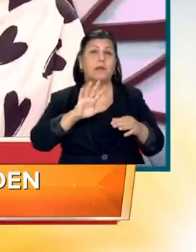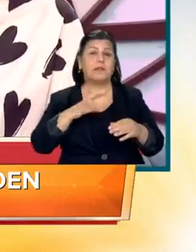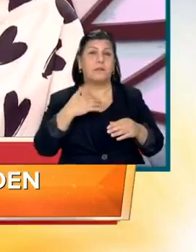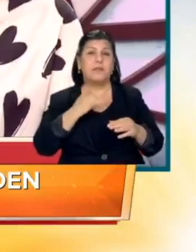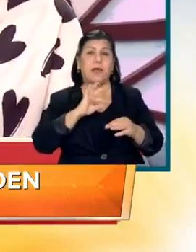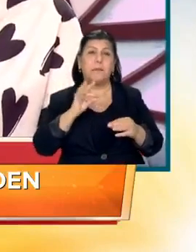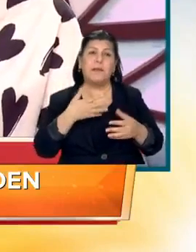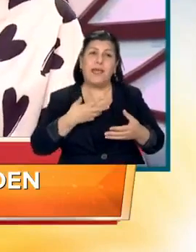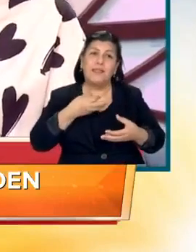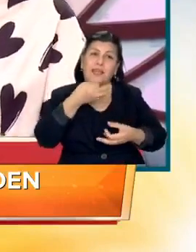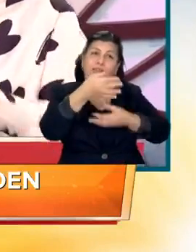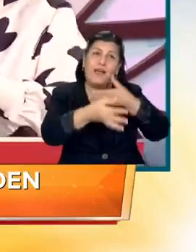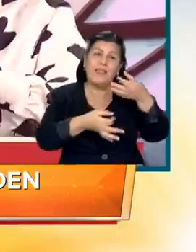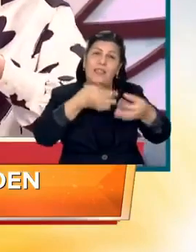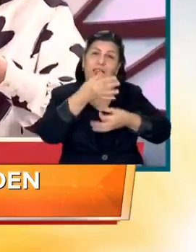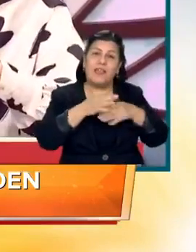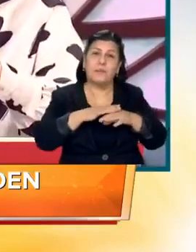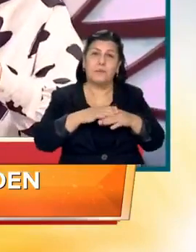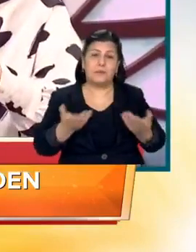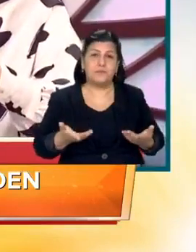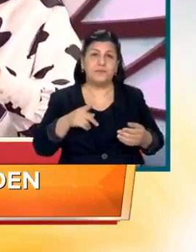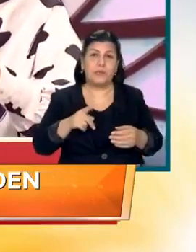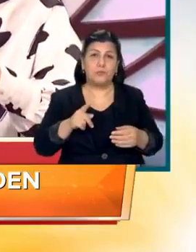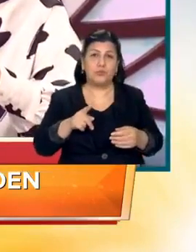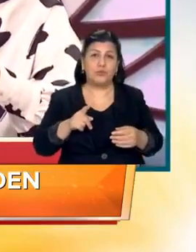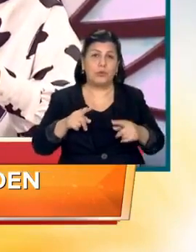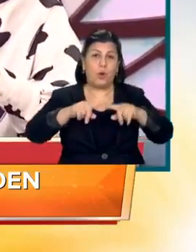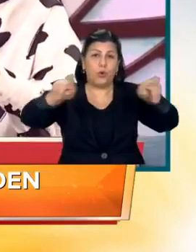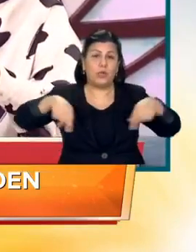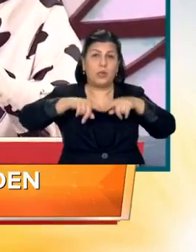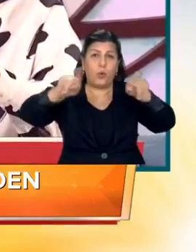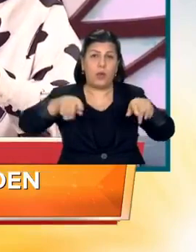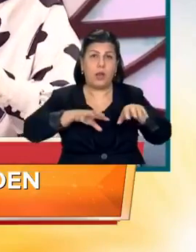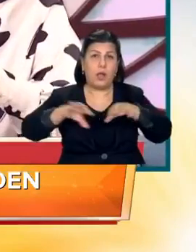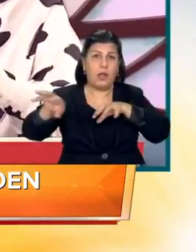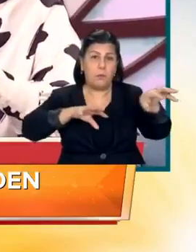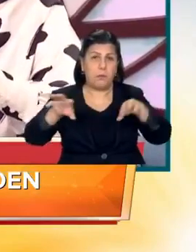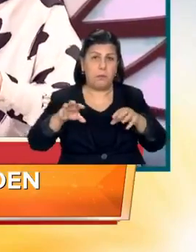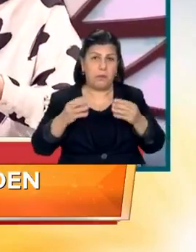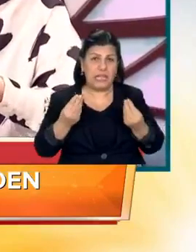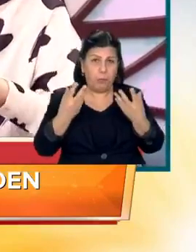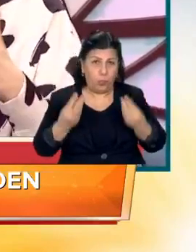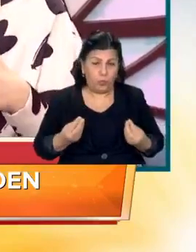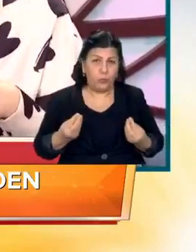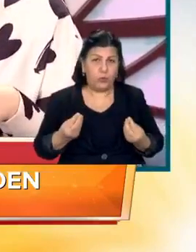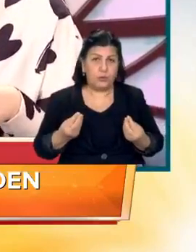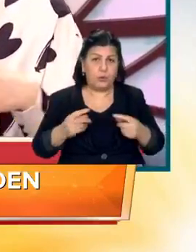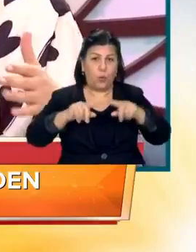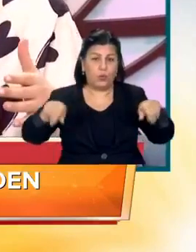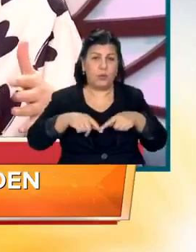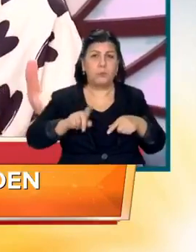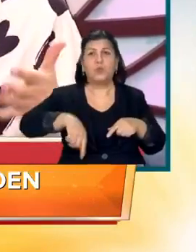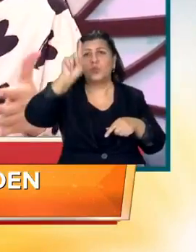etmek bir bu süreçte olacağım odaları ayırmakta inir seçenek olabilir mi ya odaları derken